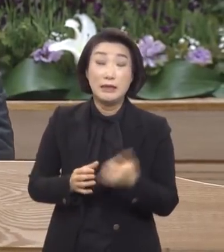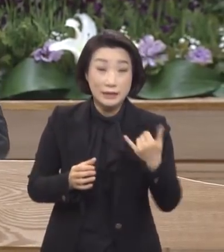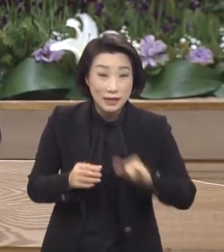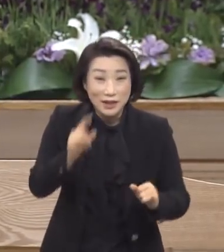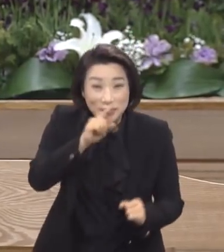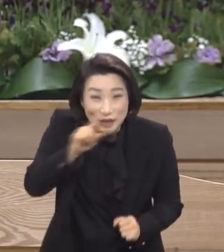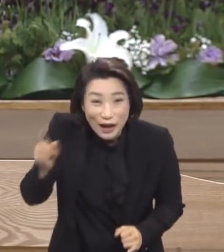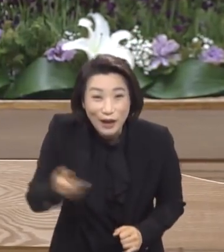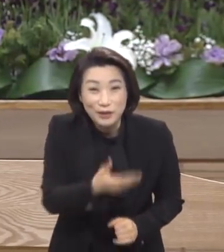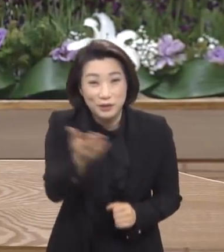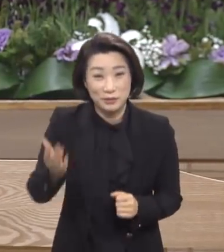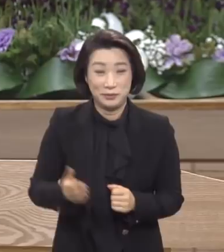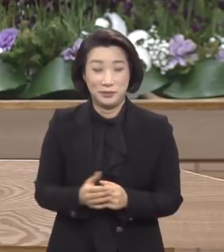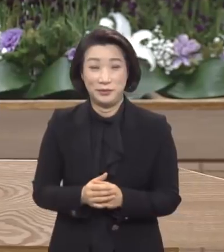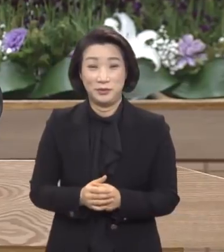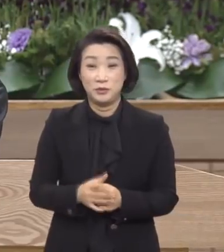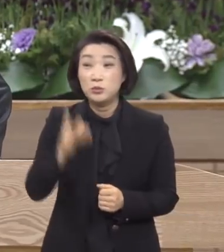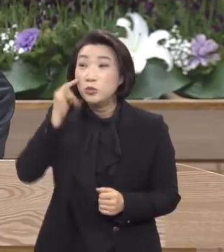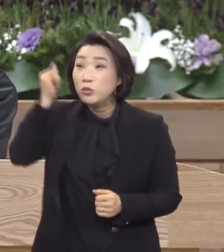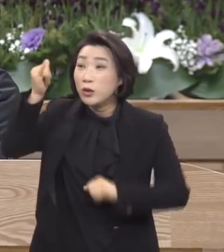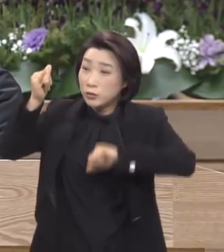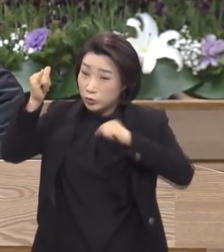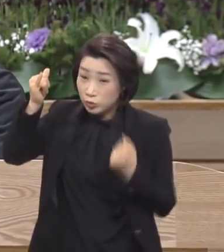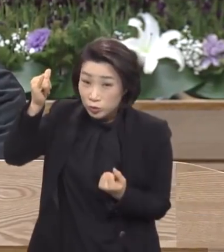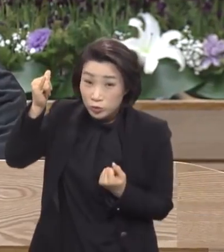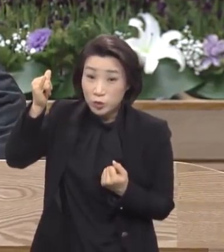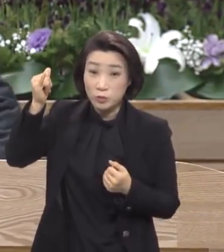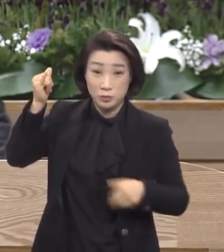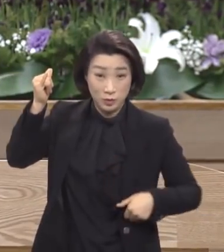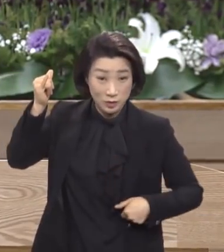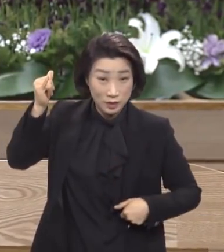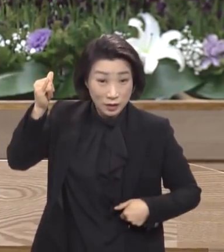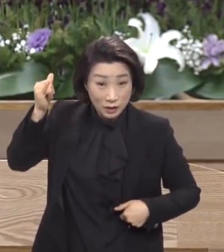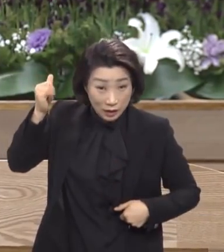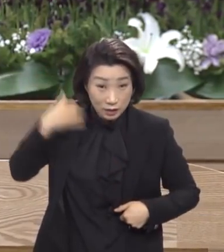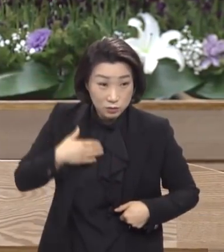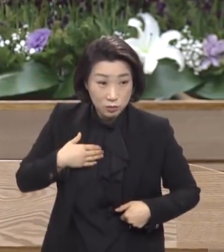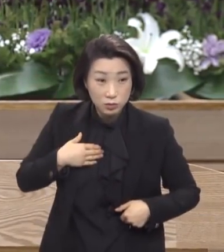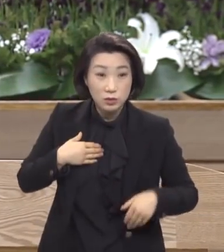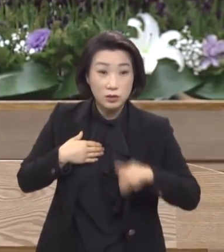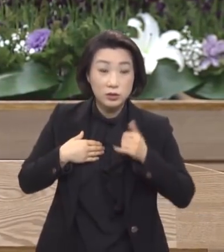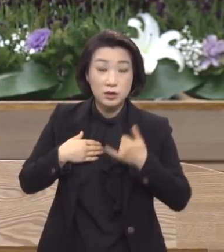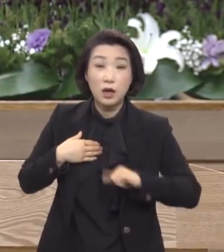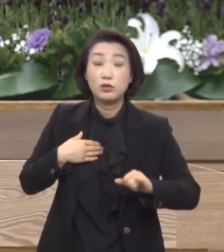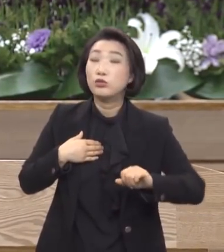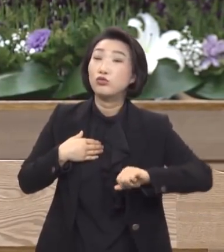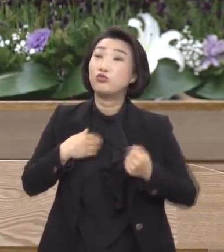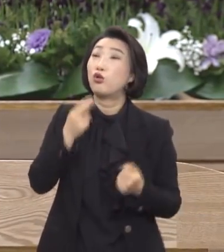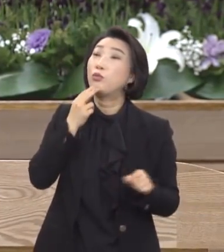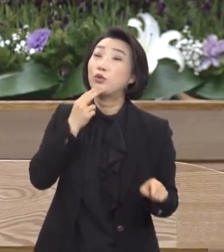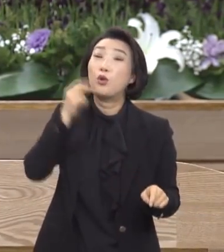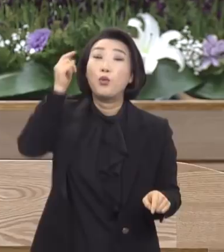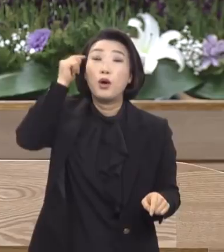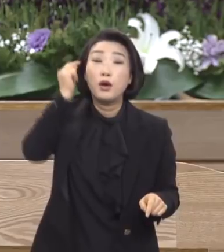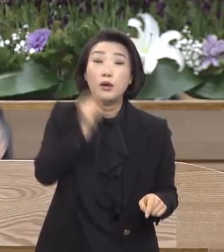자녀들아, 응? 부모에게 순종하라. 아니, 왜